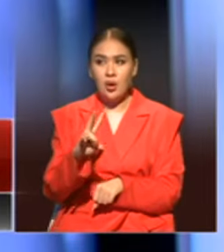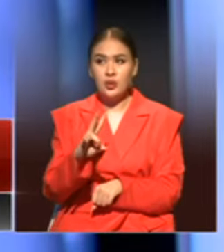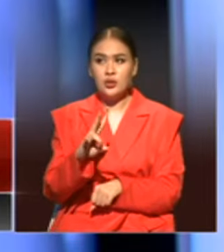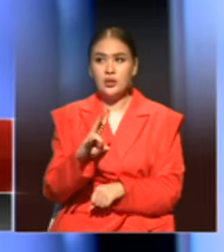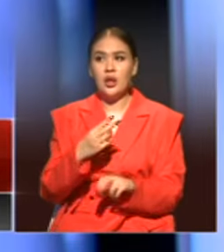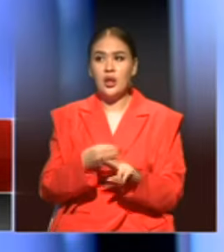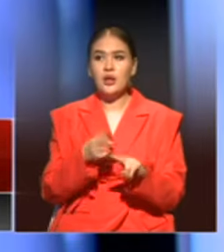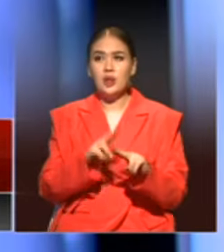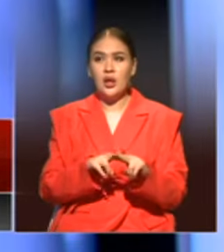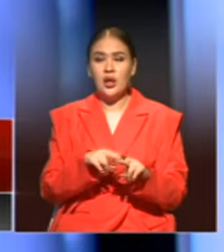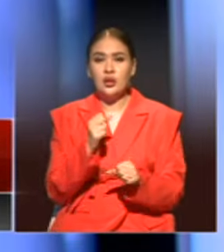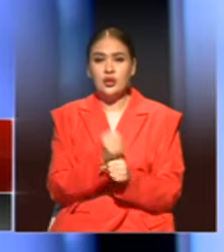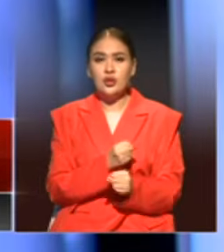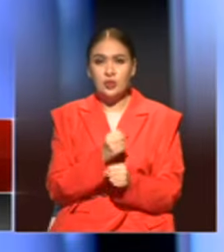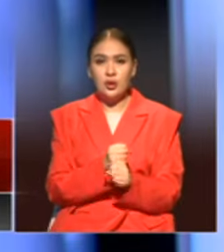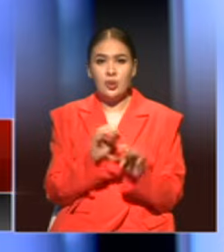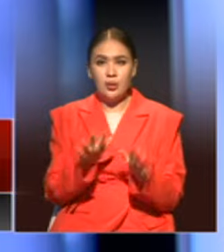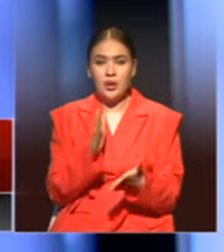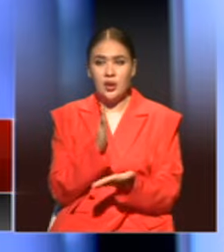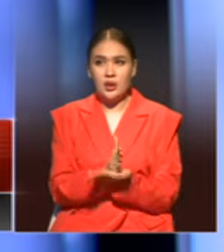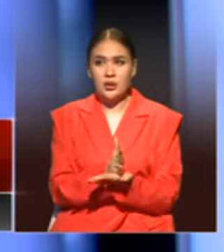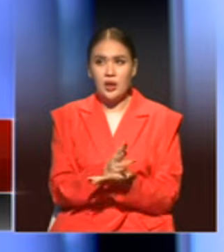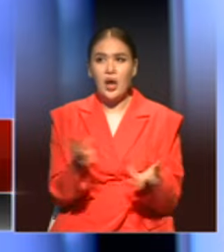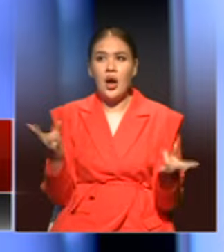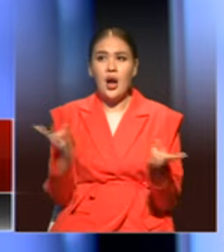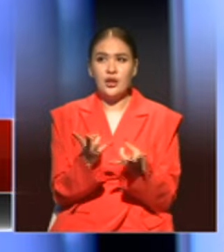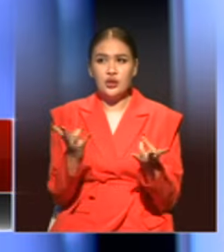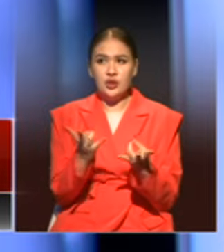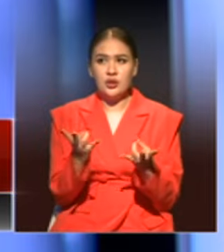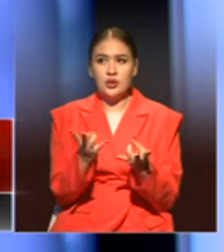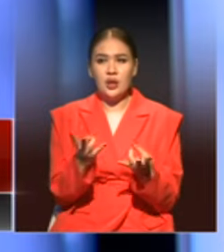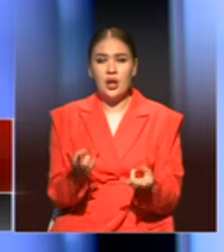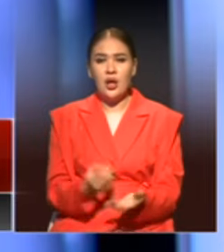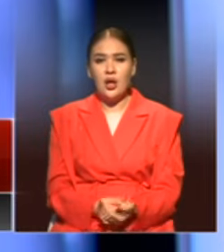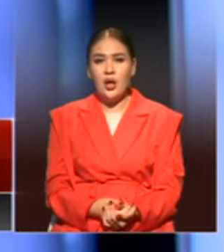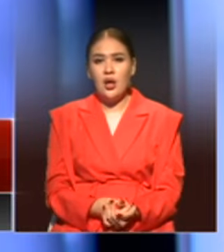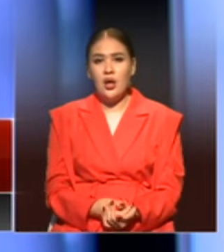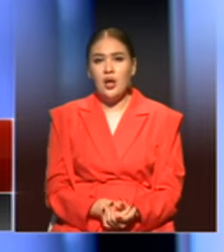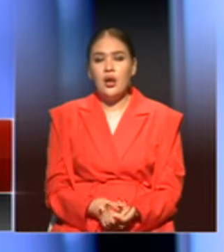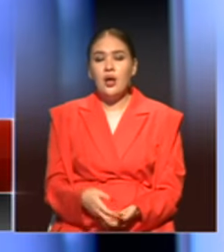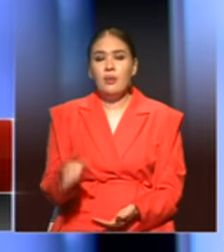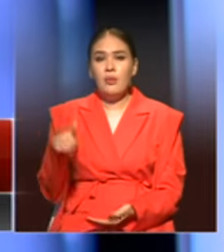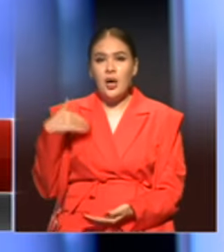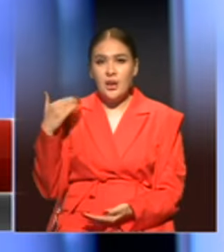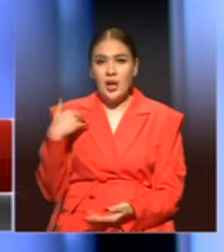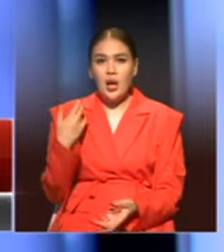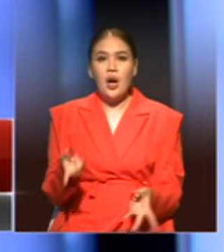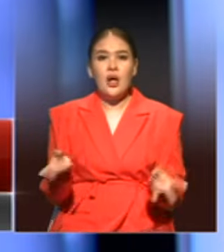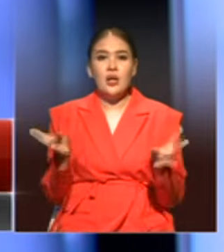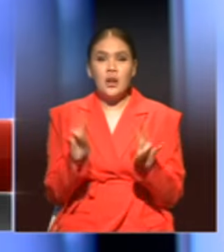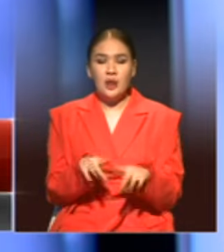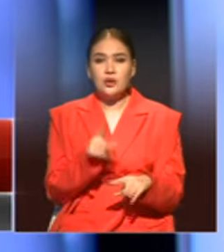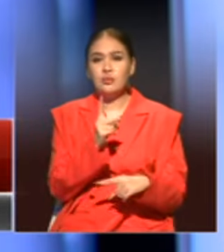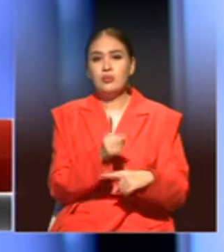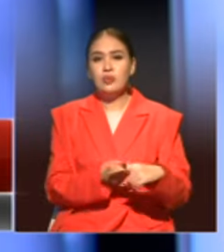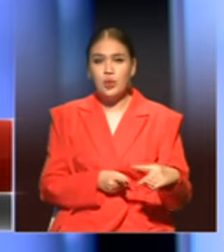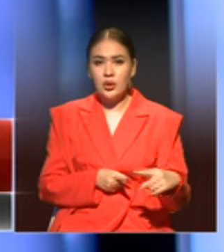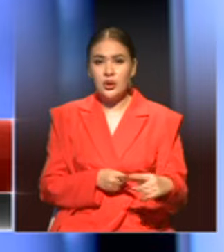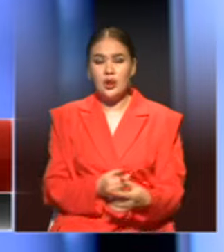негізінен сұрыптау ғана жүргізіліп жатыр. Сұрыптап жаңағы қажетті шикізат ретінде пайдаланатын қалдықтарды бөліп алып,